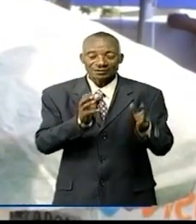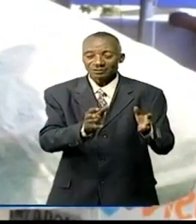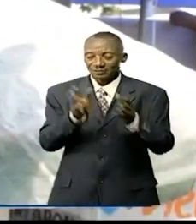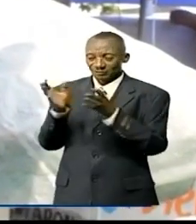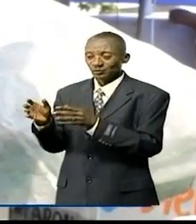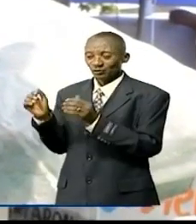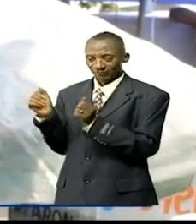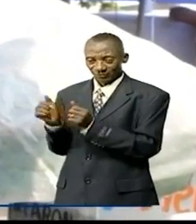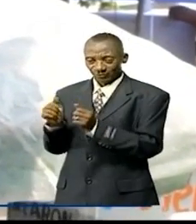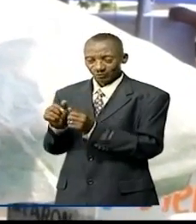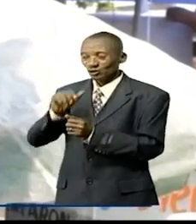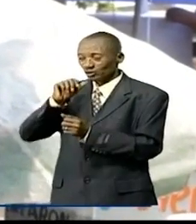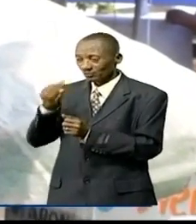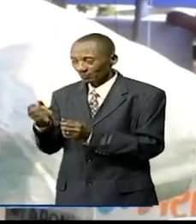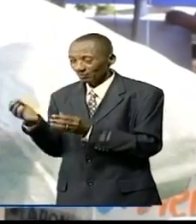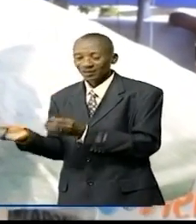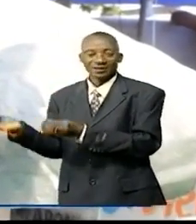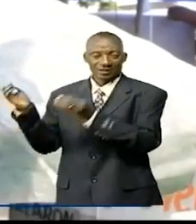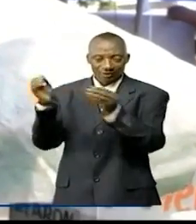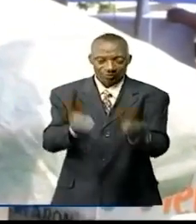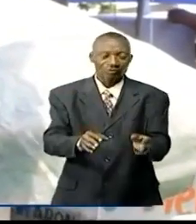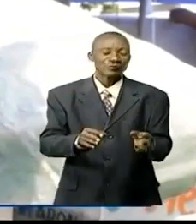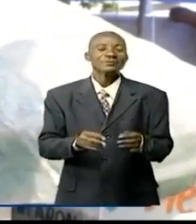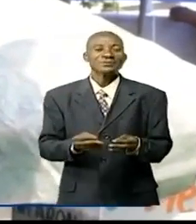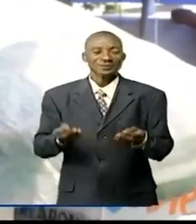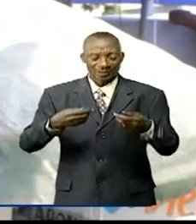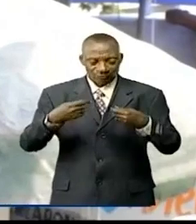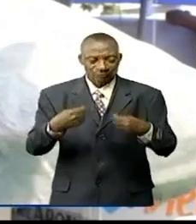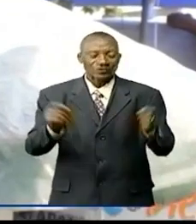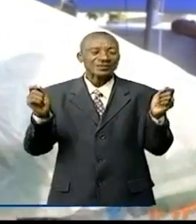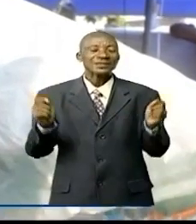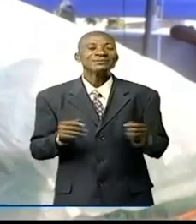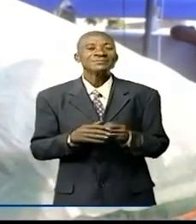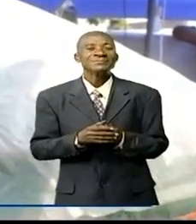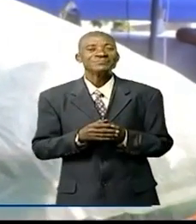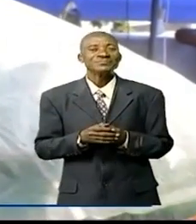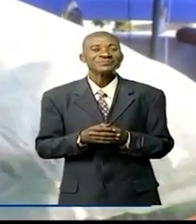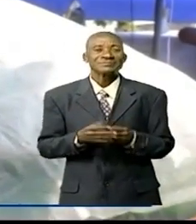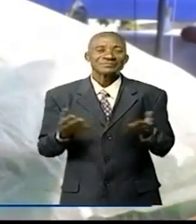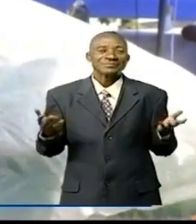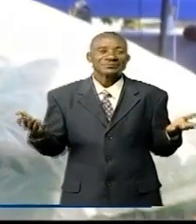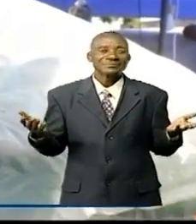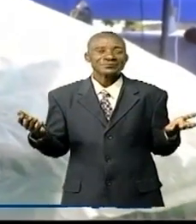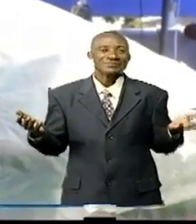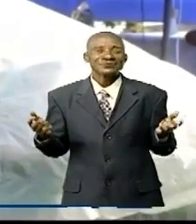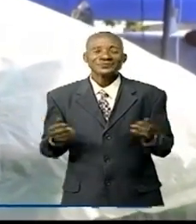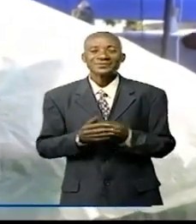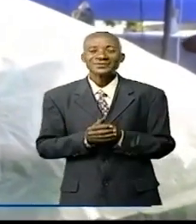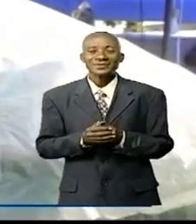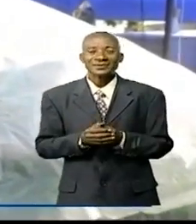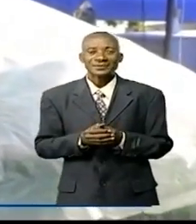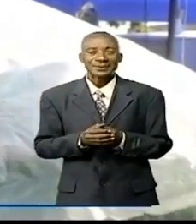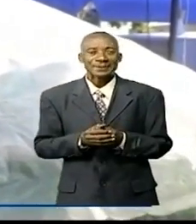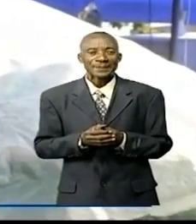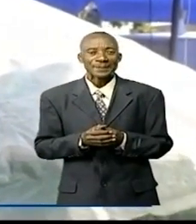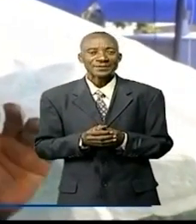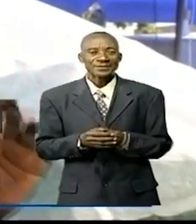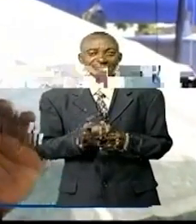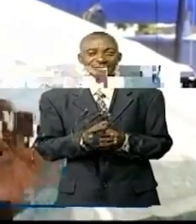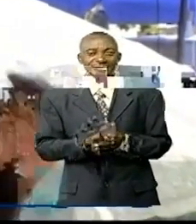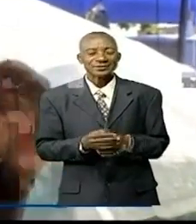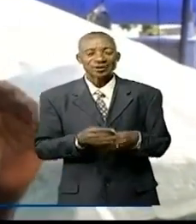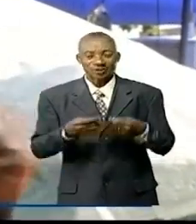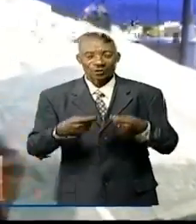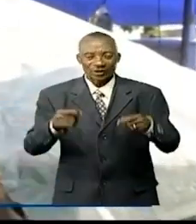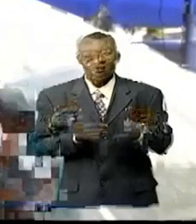S'il y a des invendus, nous les gardons dans les congélateurs. Dans les cas contraires, nous protégeons ces viandes non vendues dans un lieu